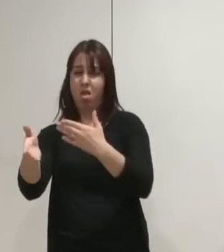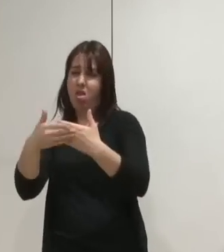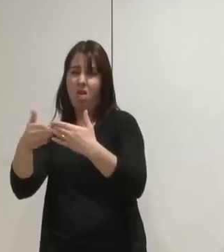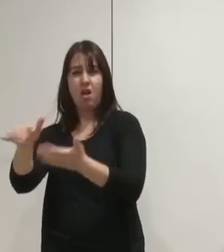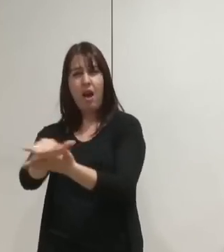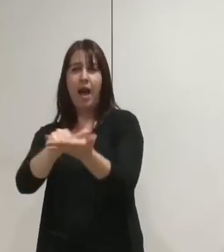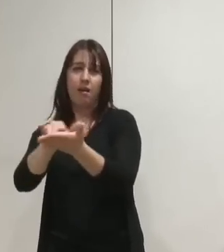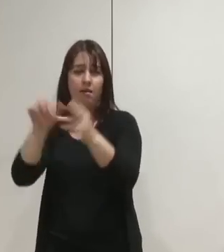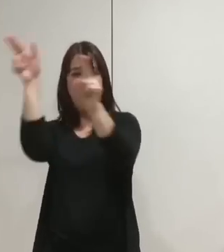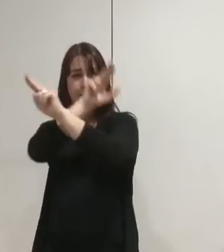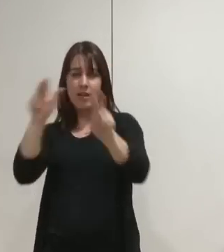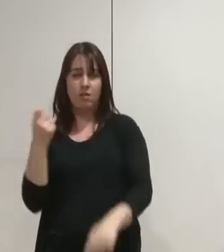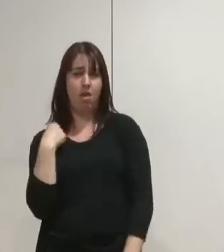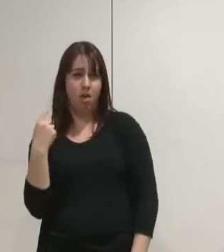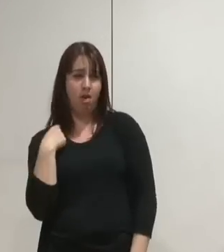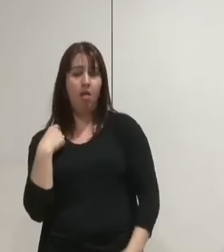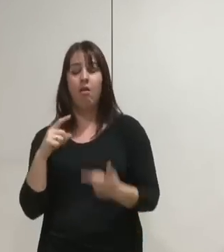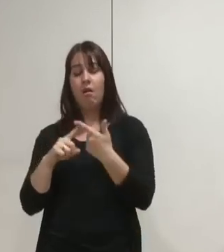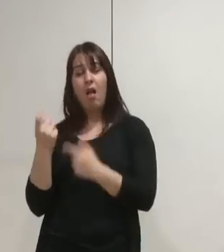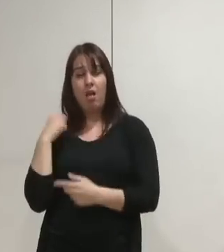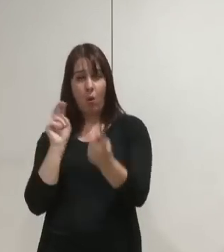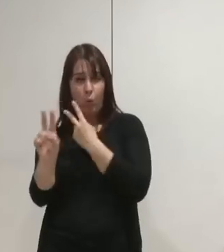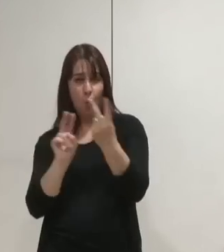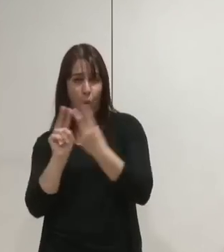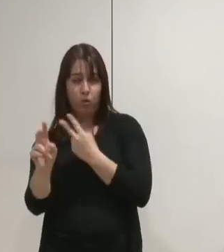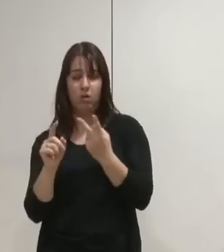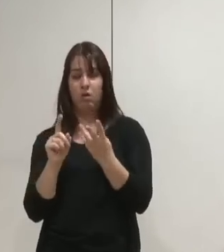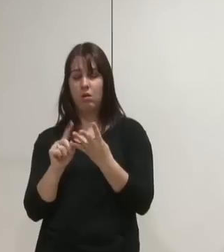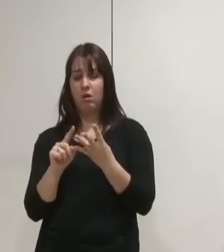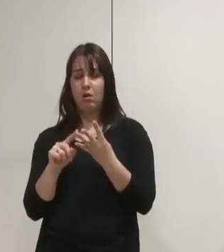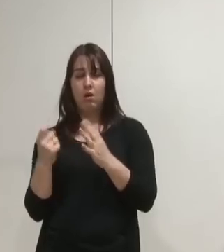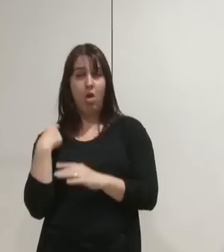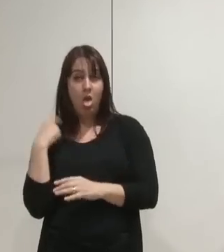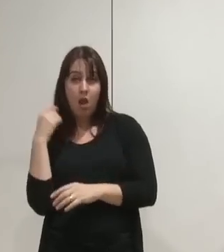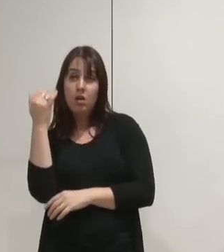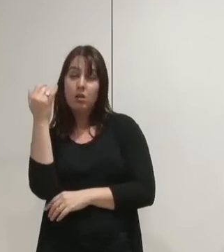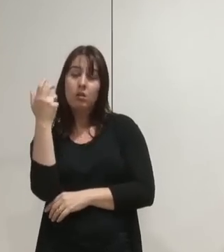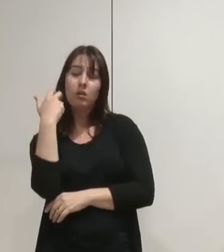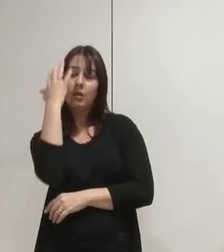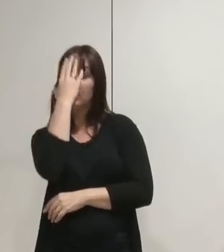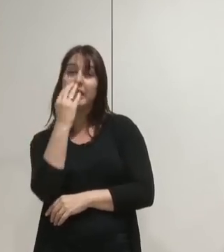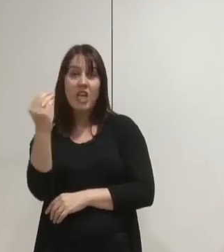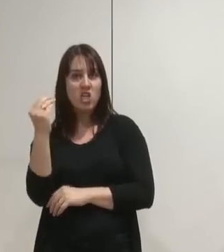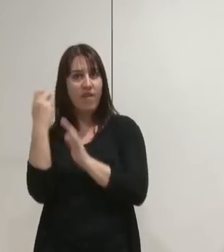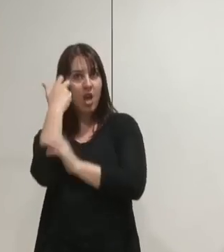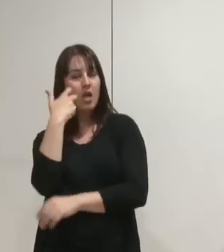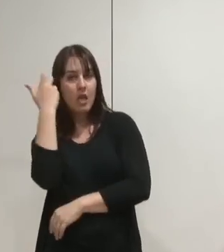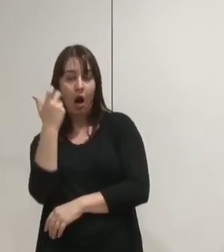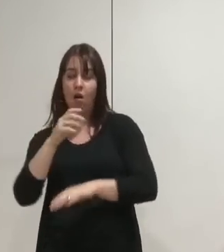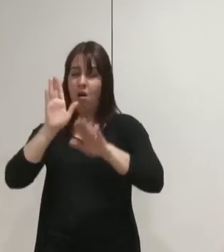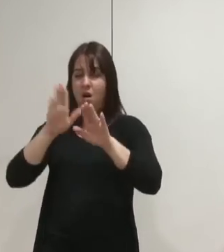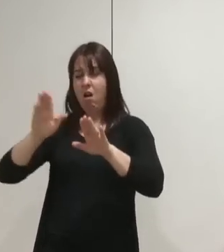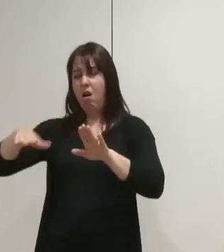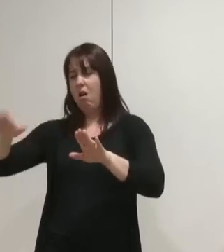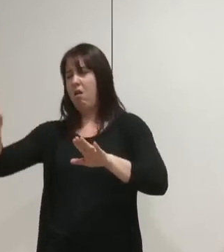international à côté d'un nœud d'autoroute à côté d'une gare TGV qui est dotée de parking